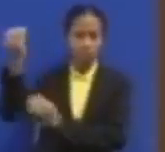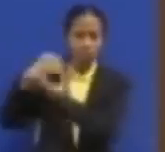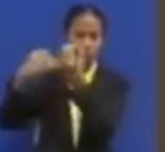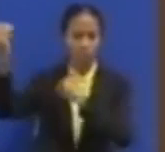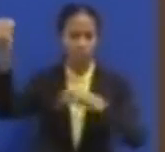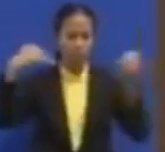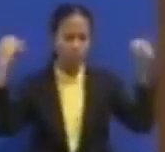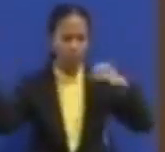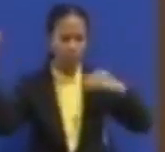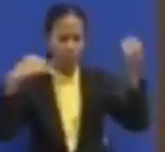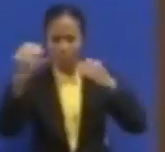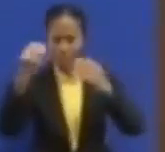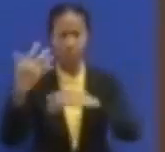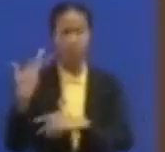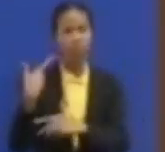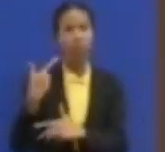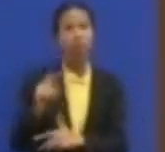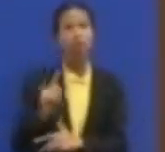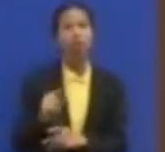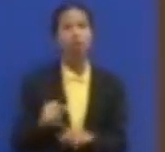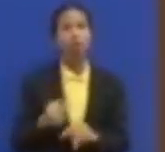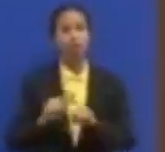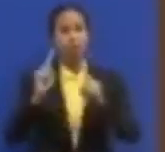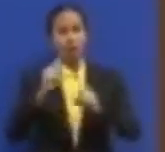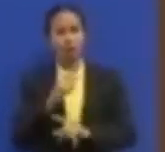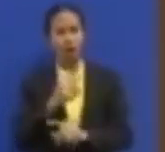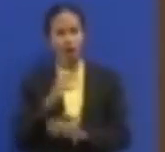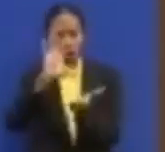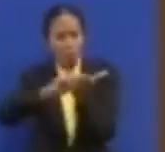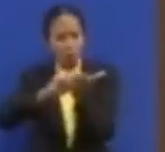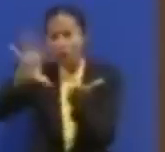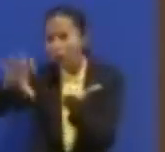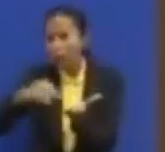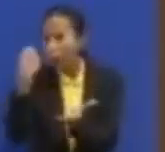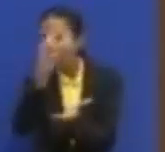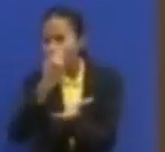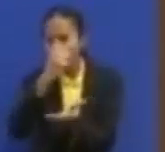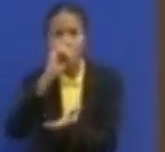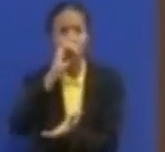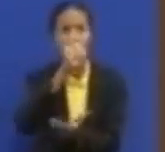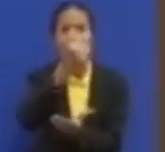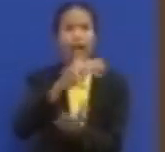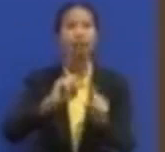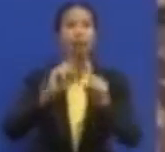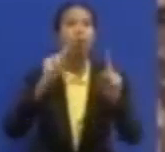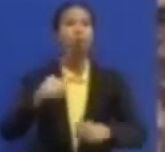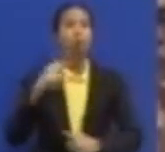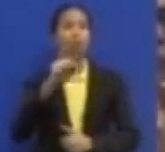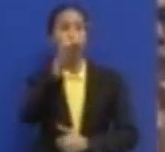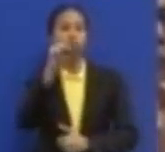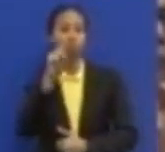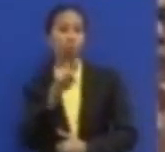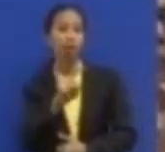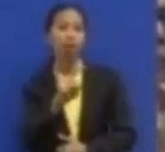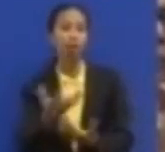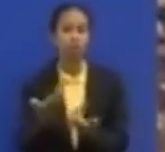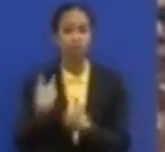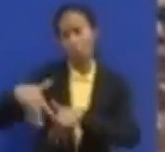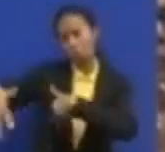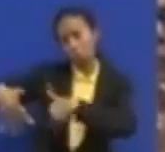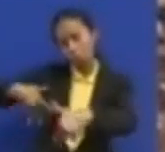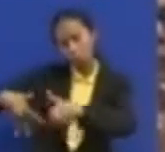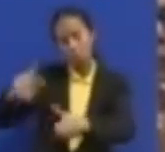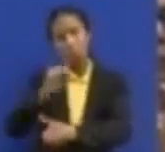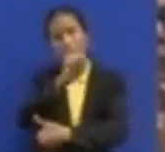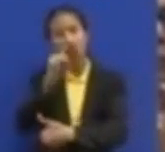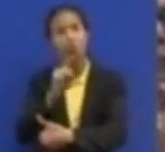างกล่าวอ้างไม่ได้ครับว่าเป็นข้อมูลจากไหนเป็นข้อสงสัยของเพื่อนสมาชิกเป็นข้อสงสัยของพี่น้องประชาชนและ